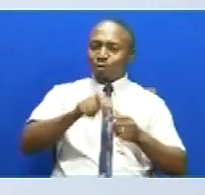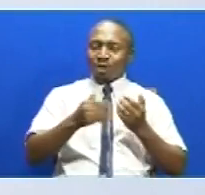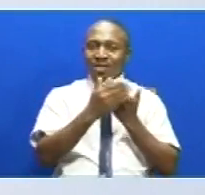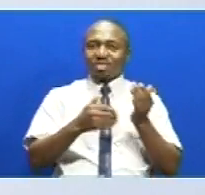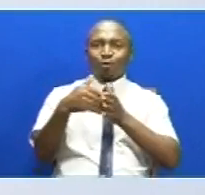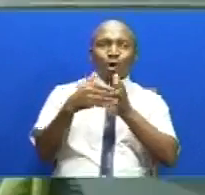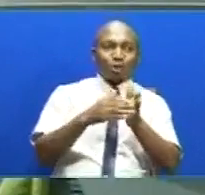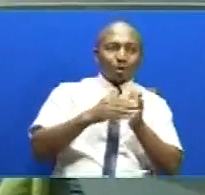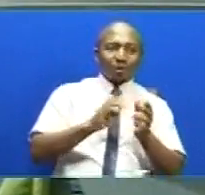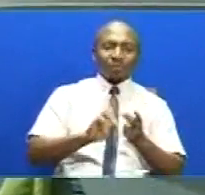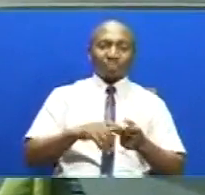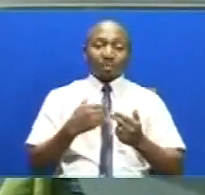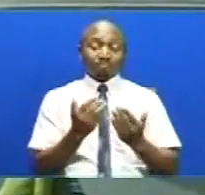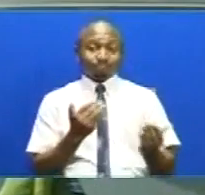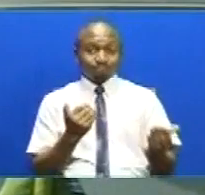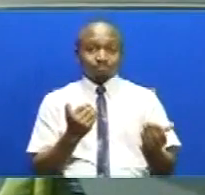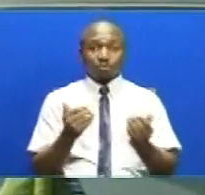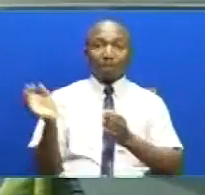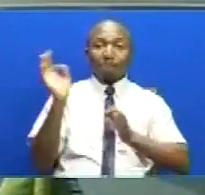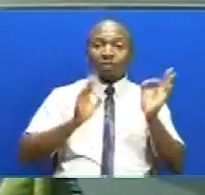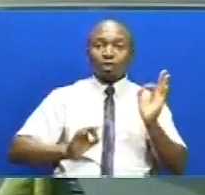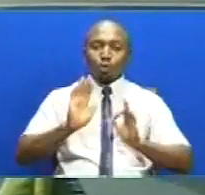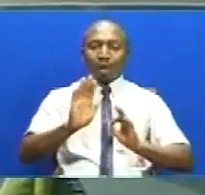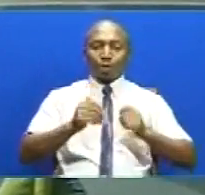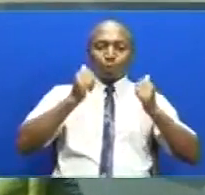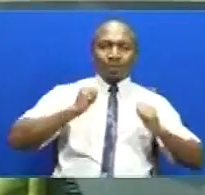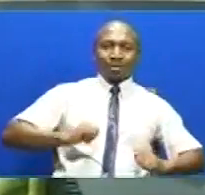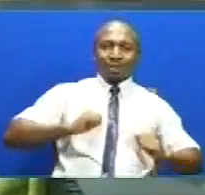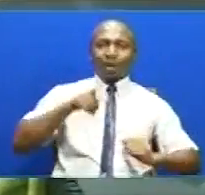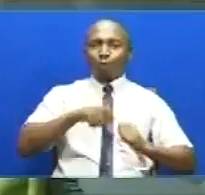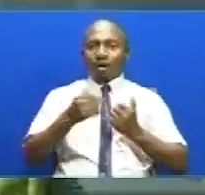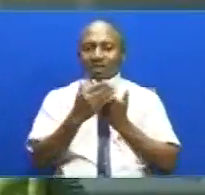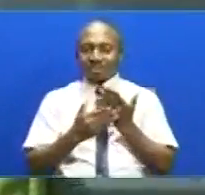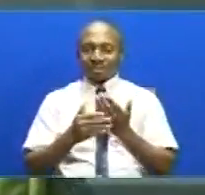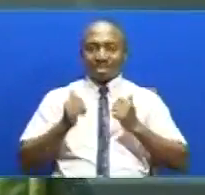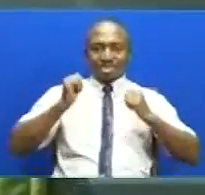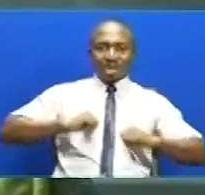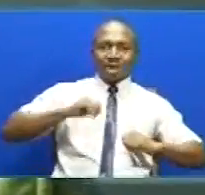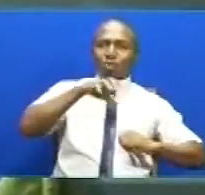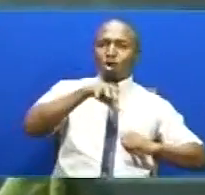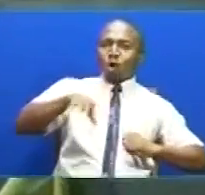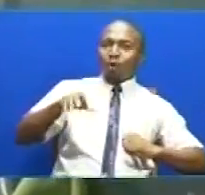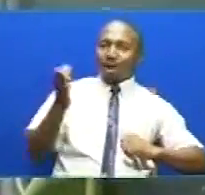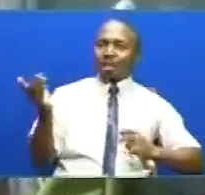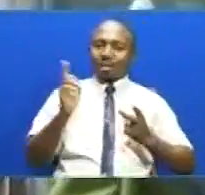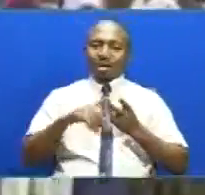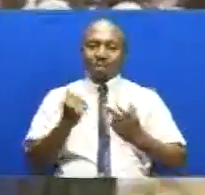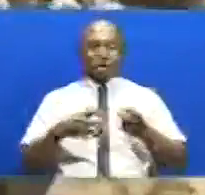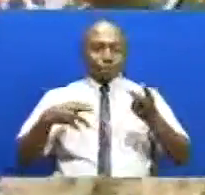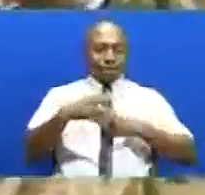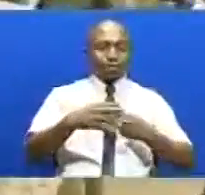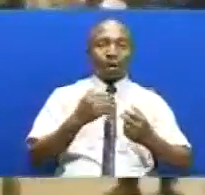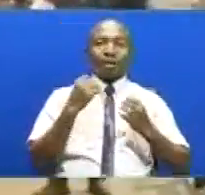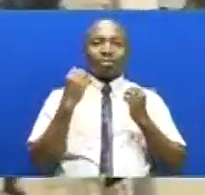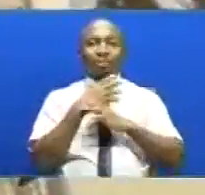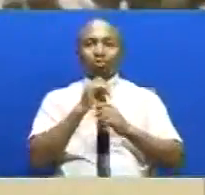Nyonge, kwani staili yake ya kuwatembelea wananchi yani ziara za mikoani pamoja na utatuzi wa kero za